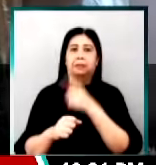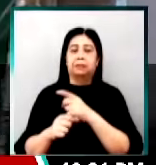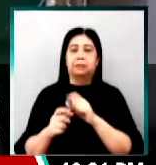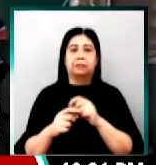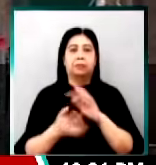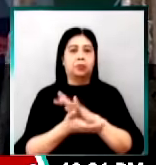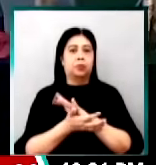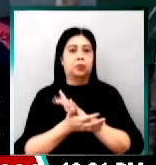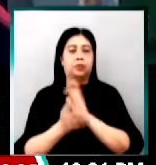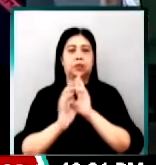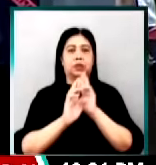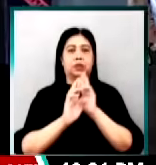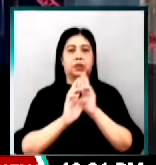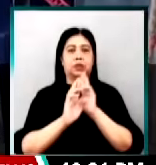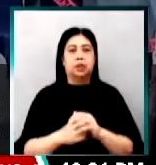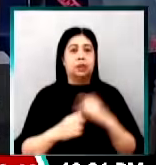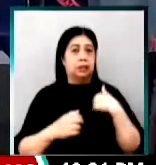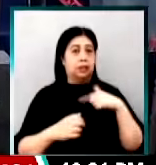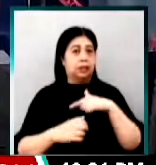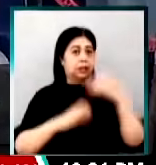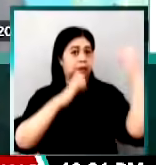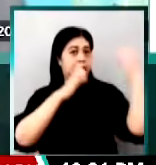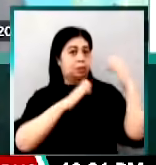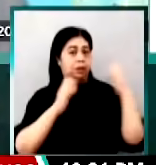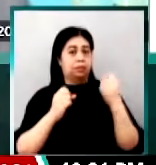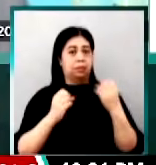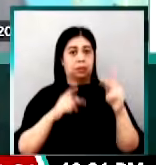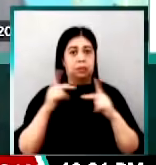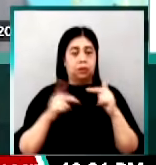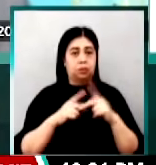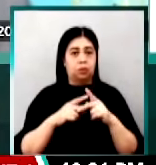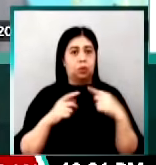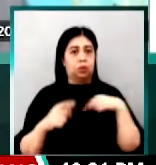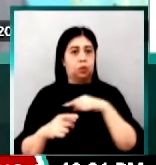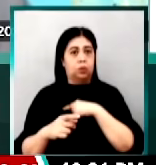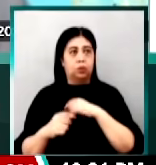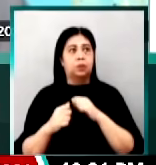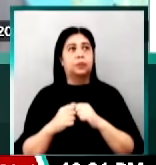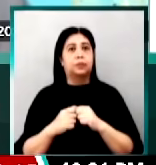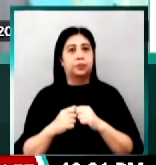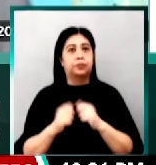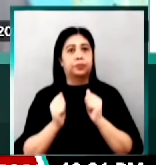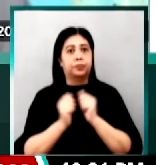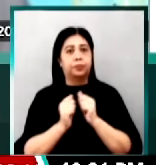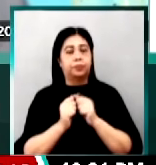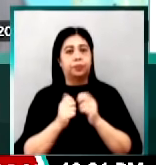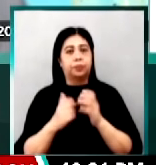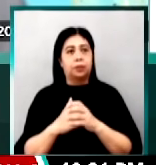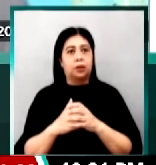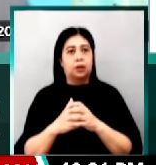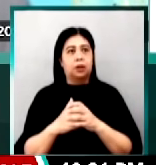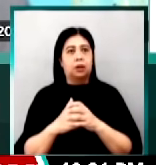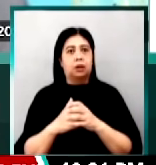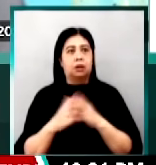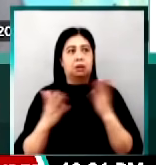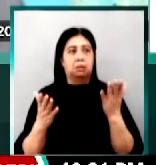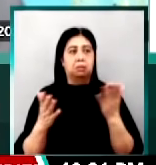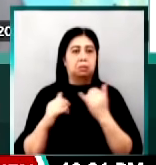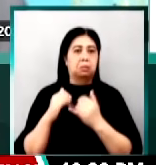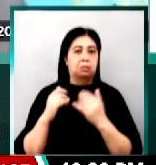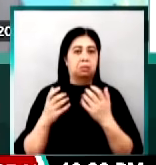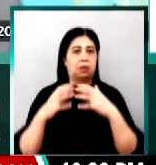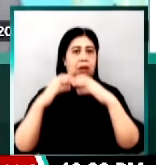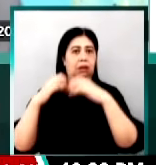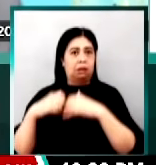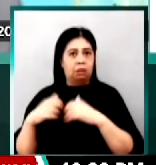administrasyon. Inaasahan ng marami na isa tayo sa mga mahuhuling makabangon muli sa pagbagsak ng ating